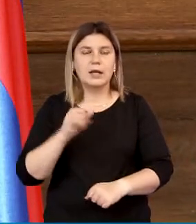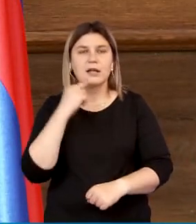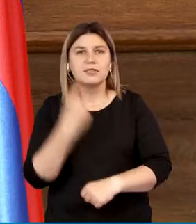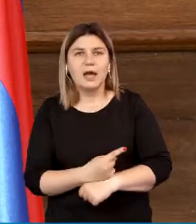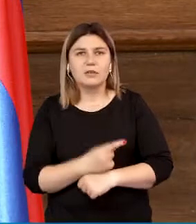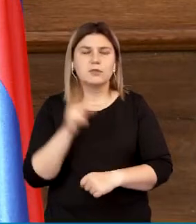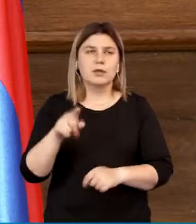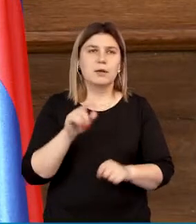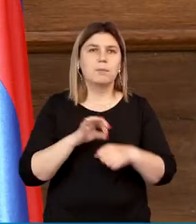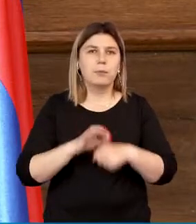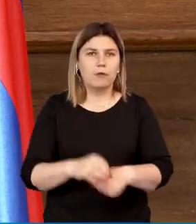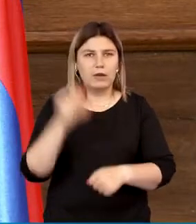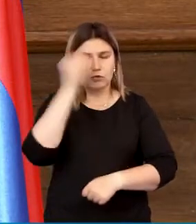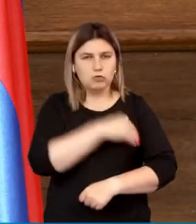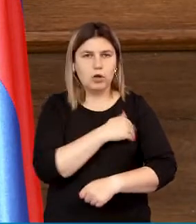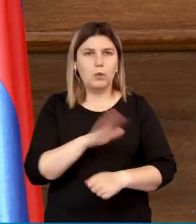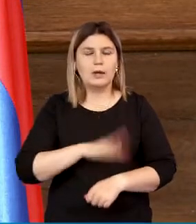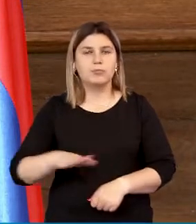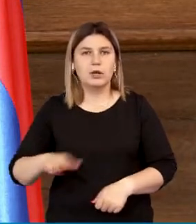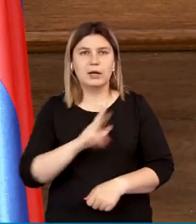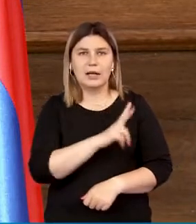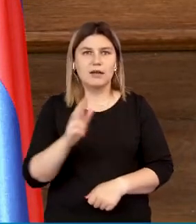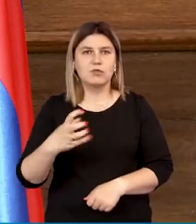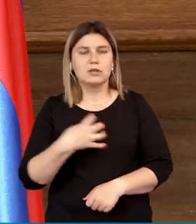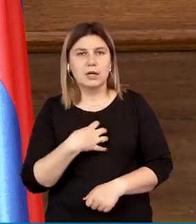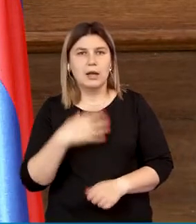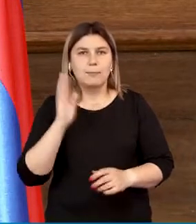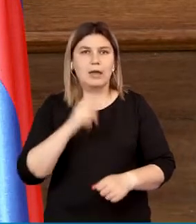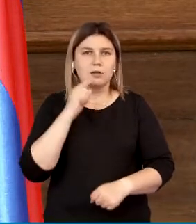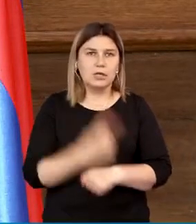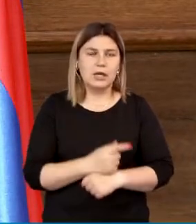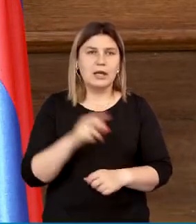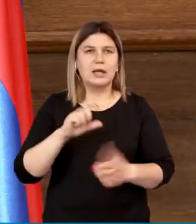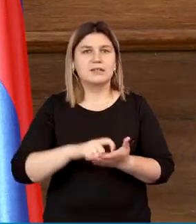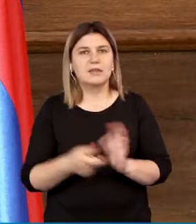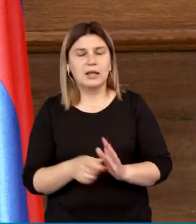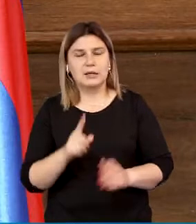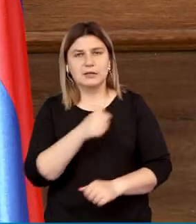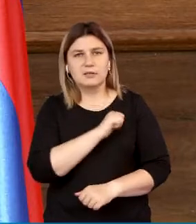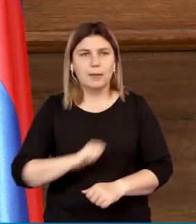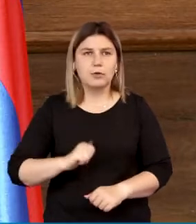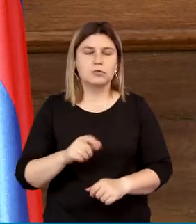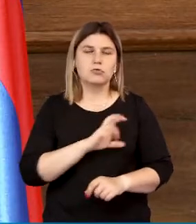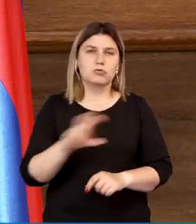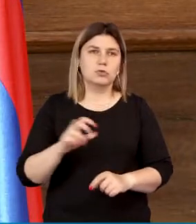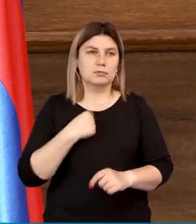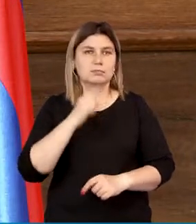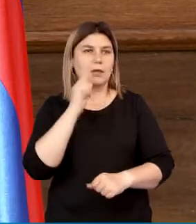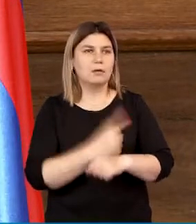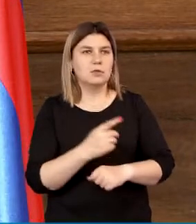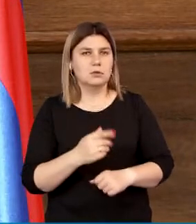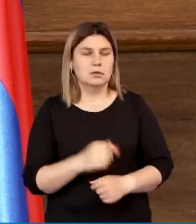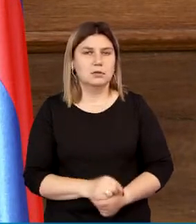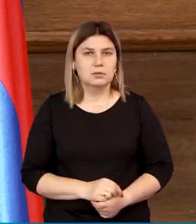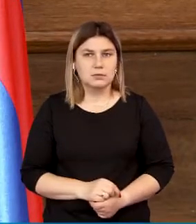związane z prowadzeniem takich zajęć w szkołach, przedszkolach? Każdy dyrektor będzie podejmował decyzję o wydaniu sal samodzielnie, czy będzie to narzucone odgórnie? Pani